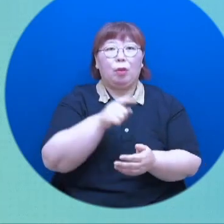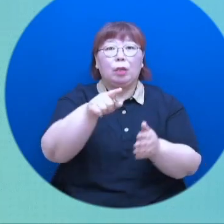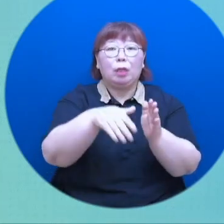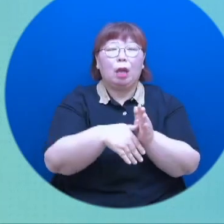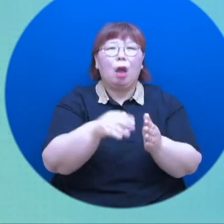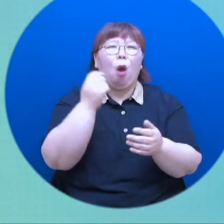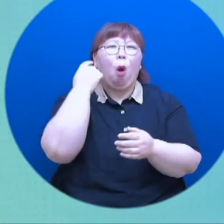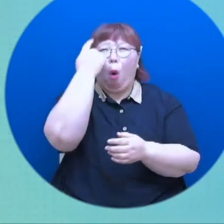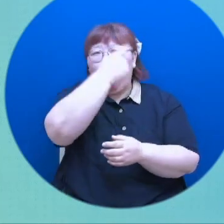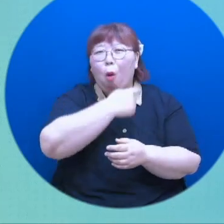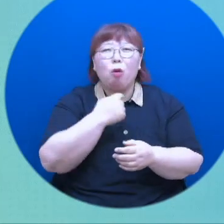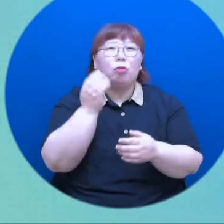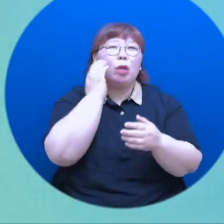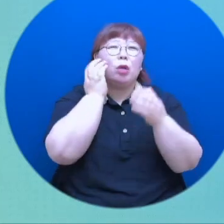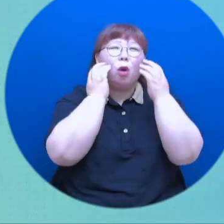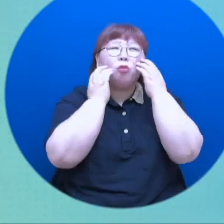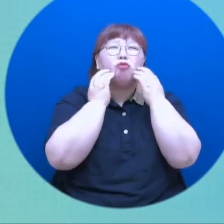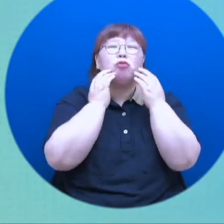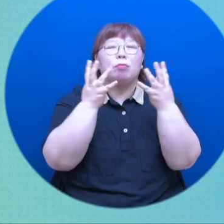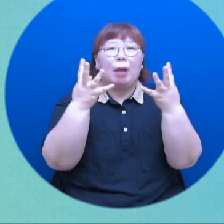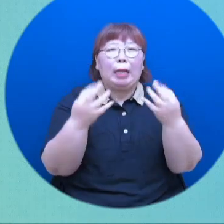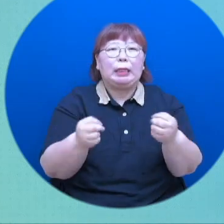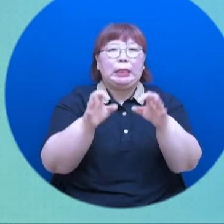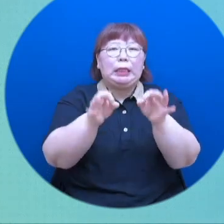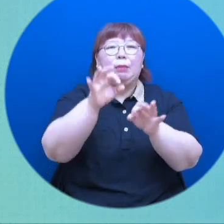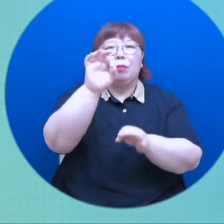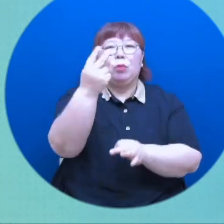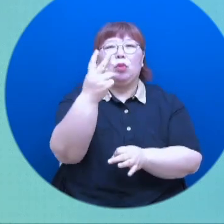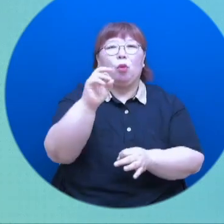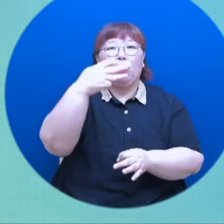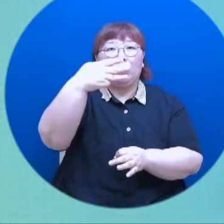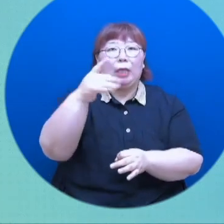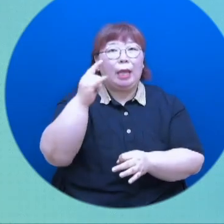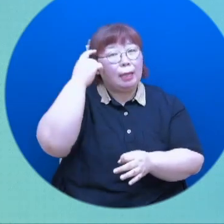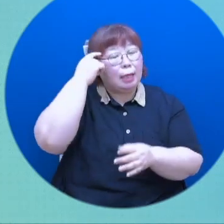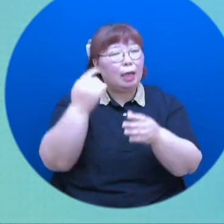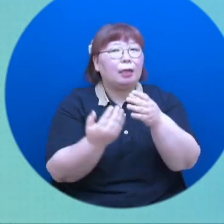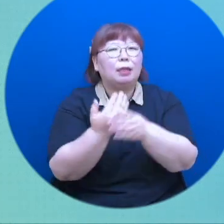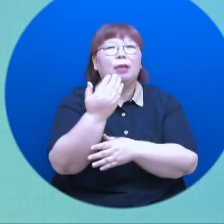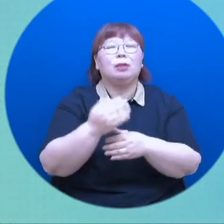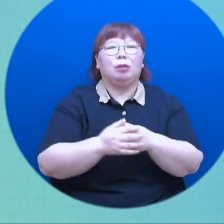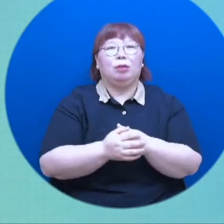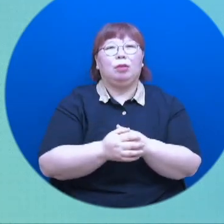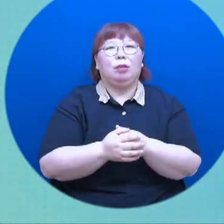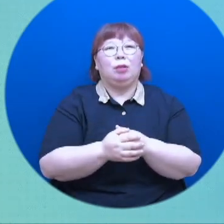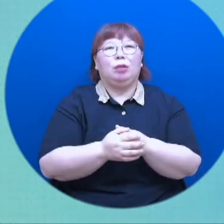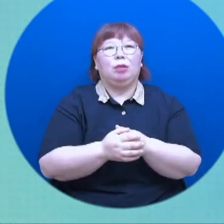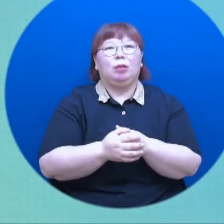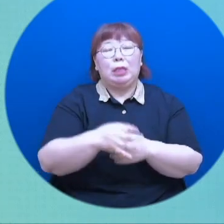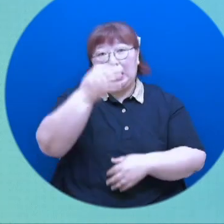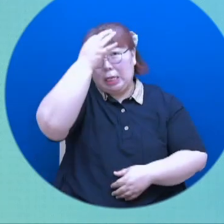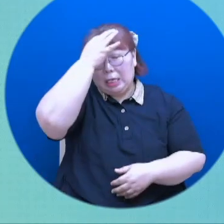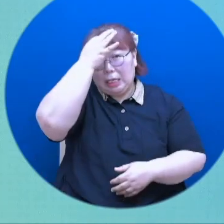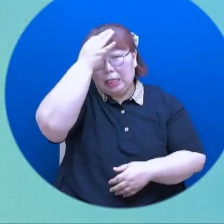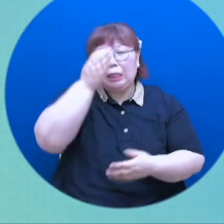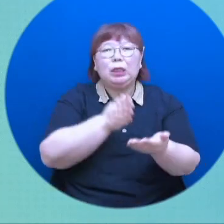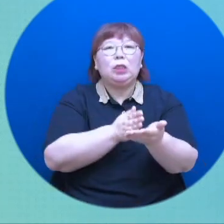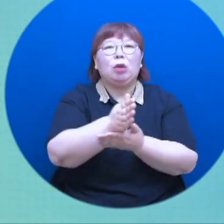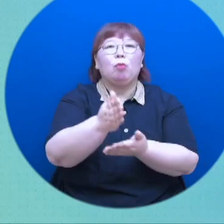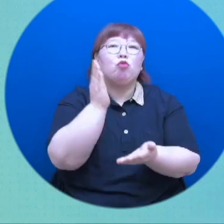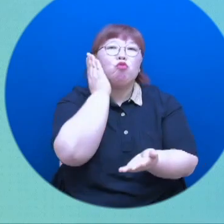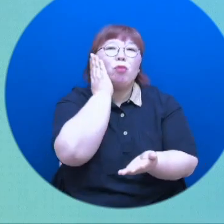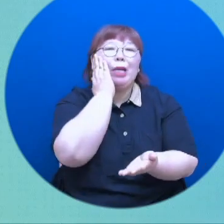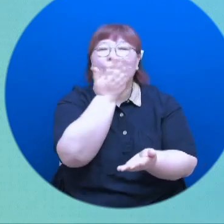가득 차 있던 김용태 그 사람 생각나는 거예요. 그래서 연락을 해가지고 기능품 화장품인데